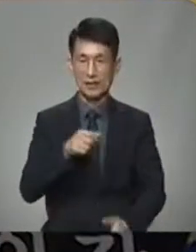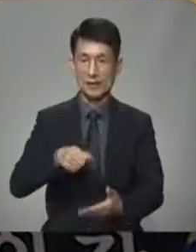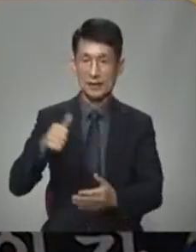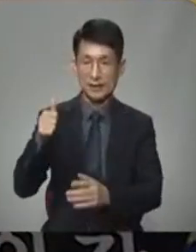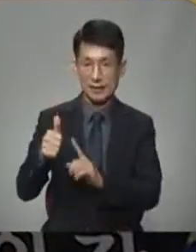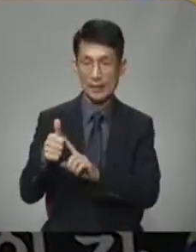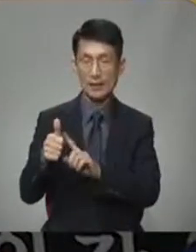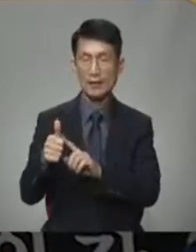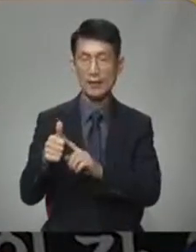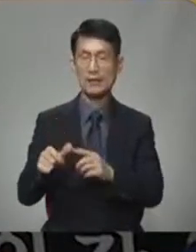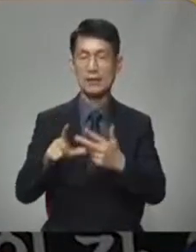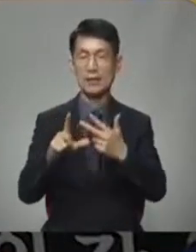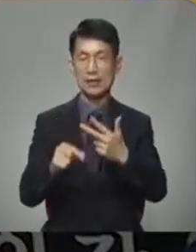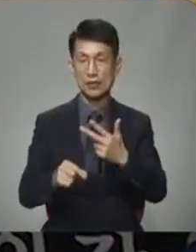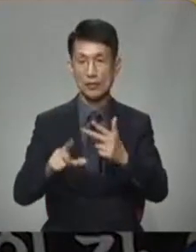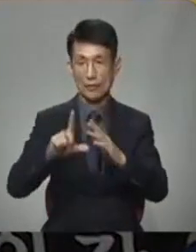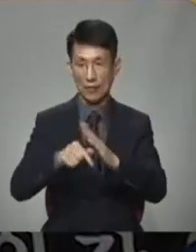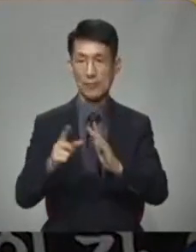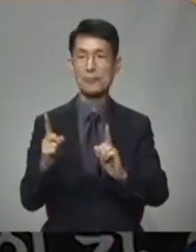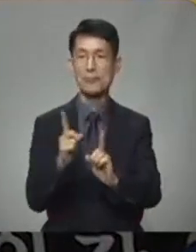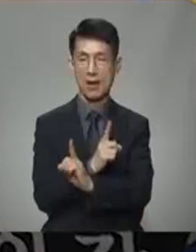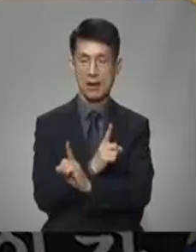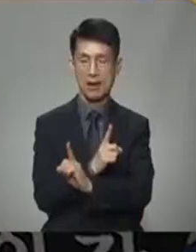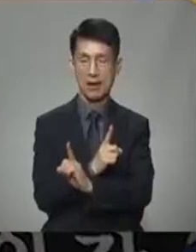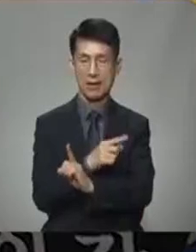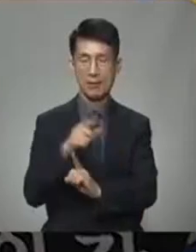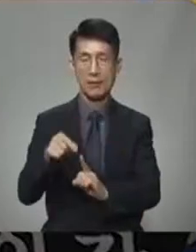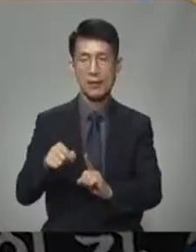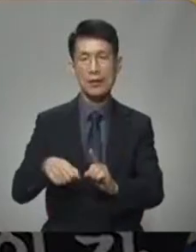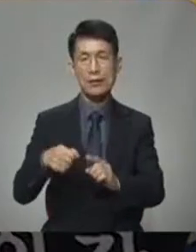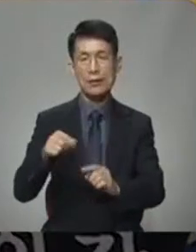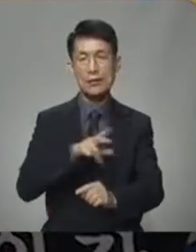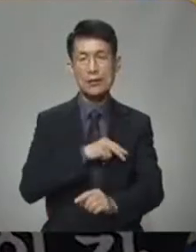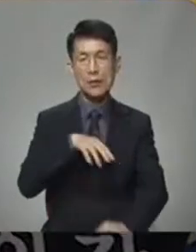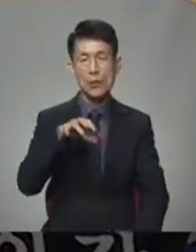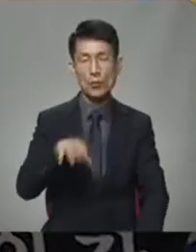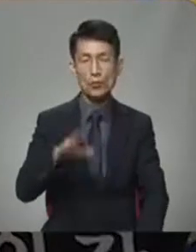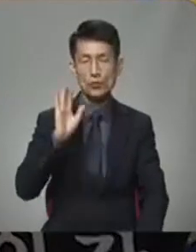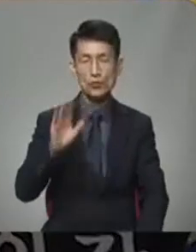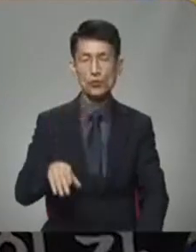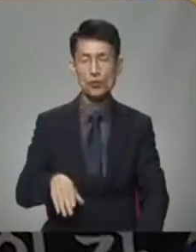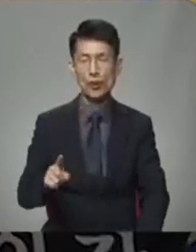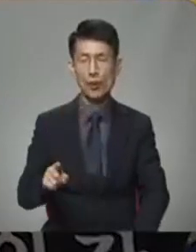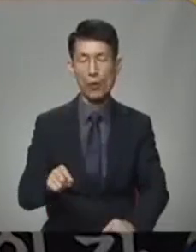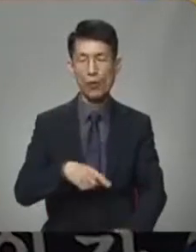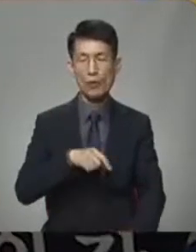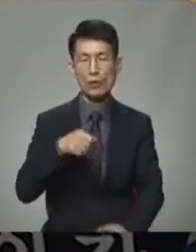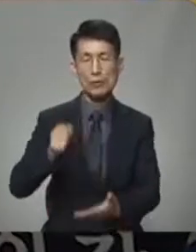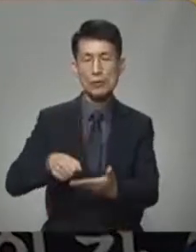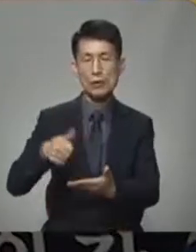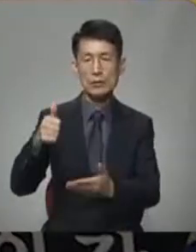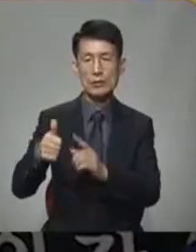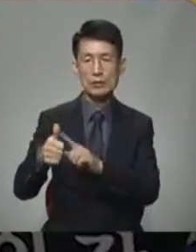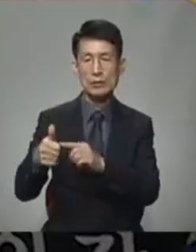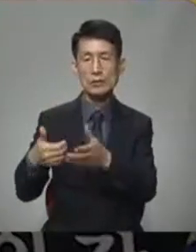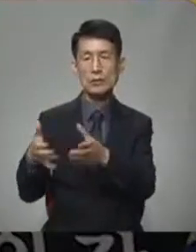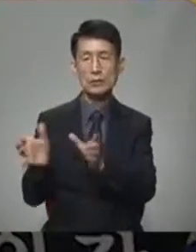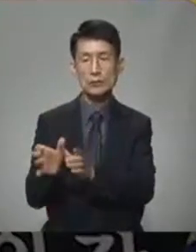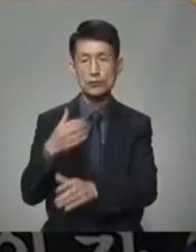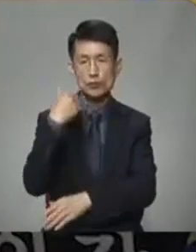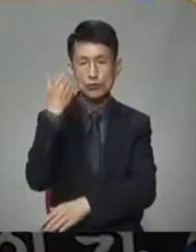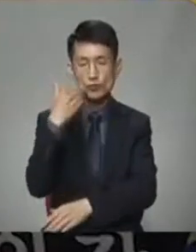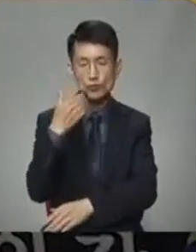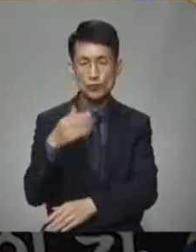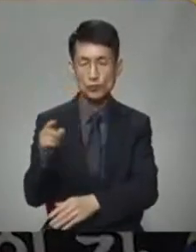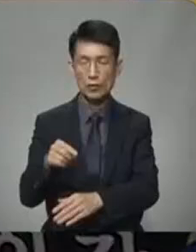반환점을 지나게 됩니다 이제 강원도 회에서는 후반기 의장단 선출 작업이 한창인데요 예년과는 달리